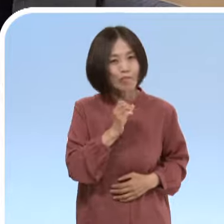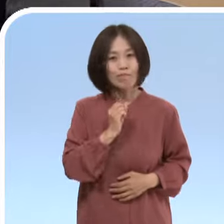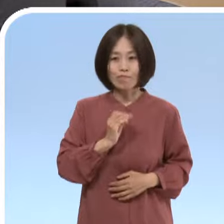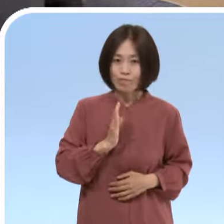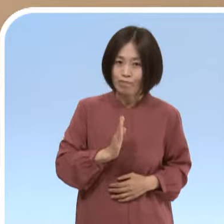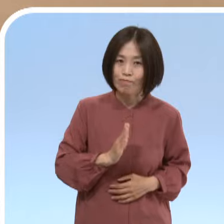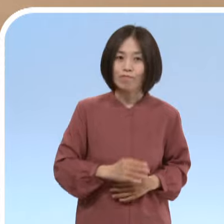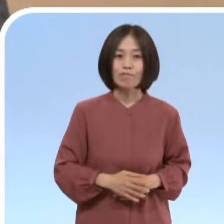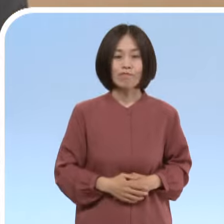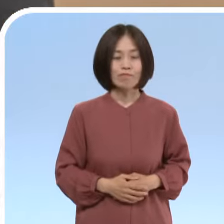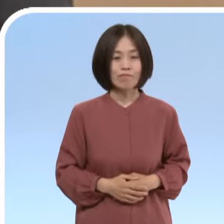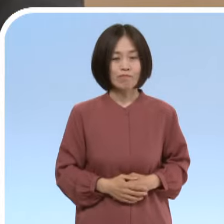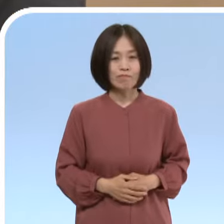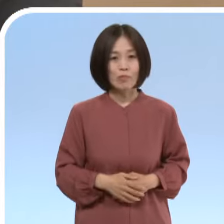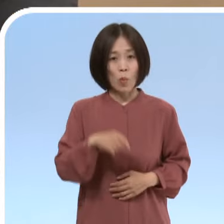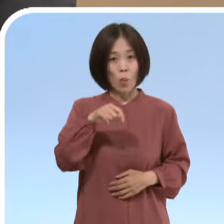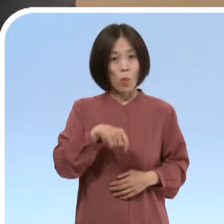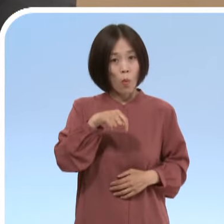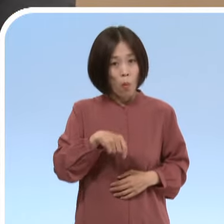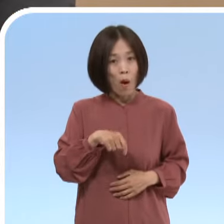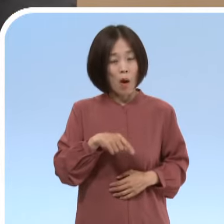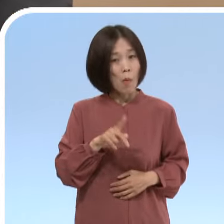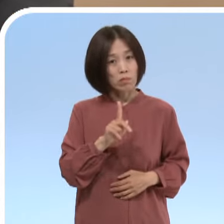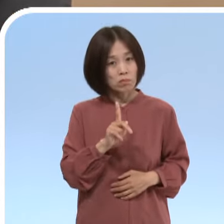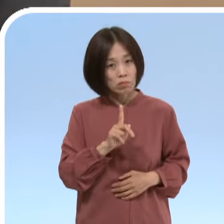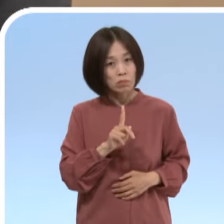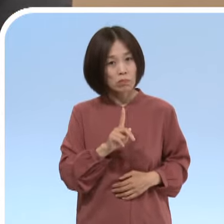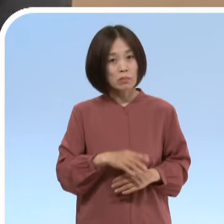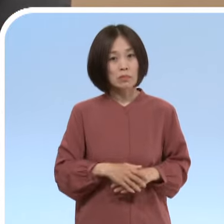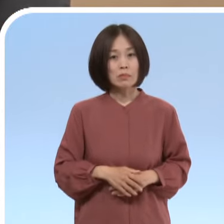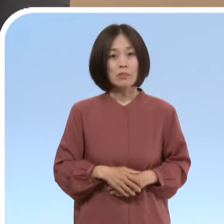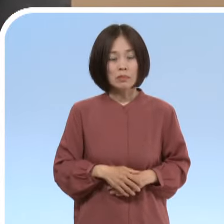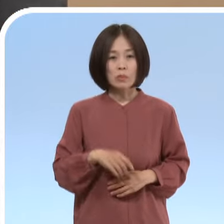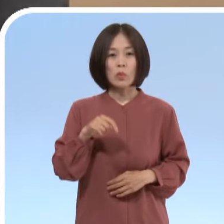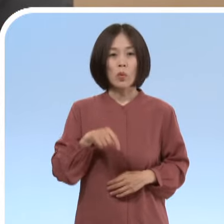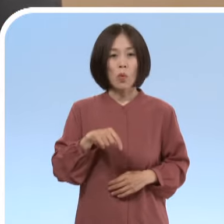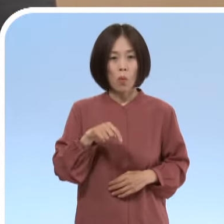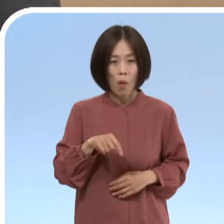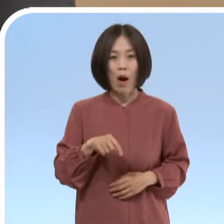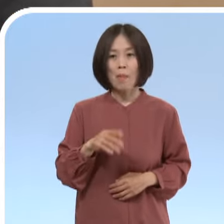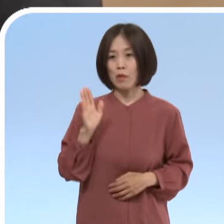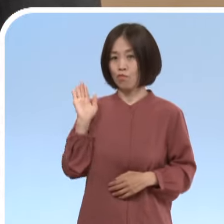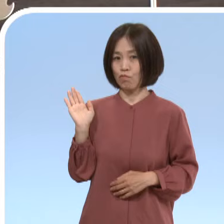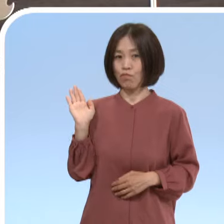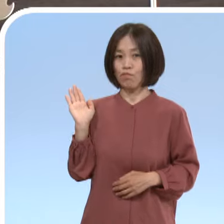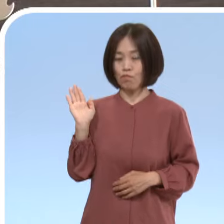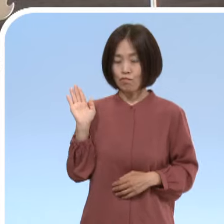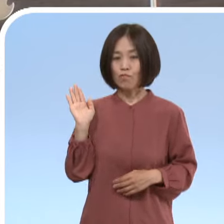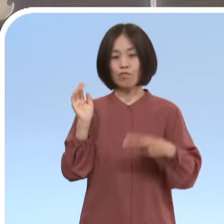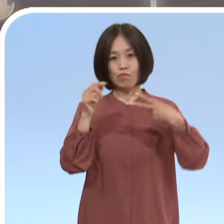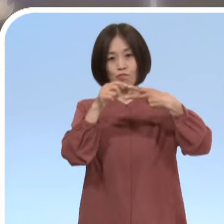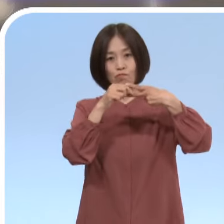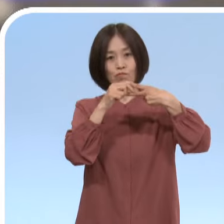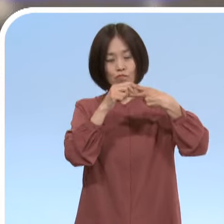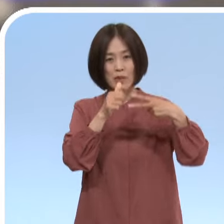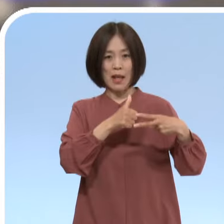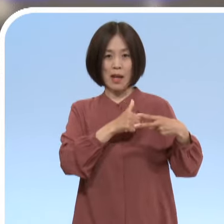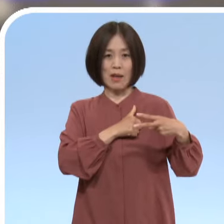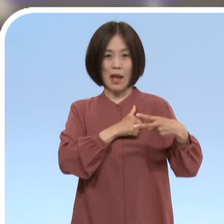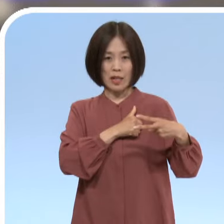よろしくお願いします。 お願いします。 まずこちらはどういったところになるんですか？ はい、ここはこのベストリアンっていう